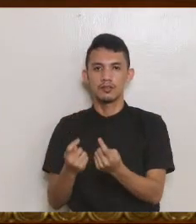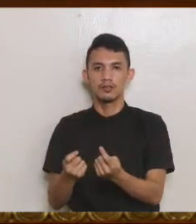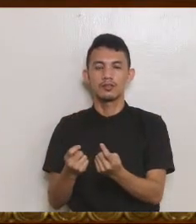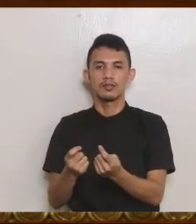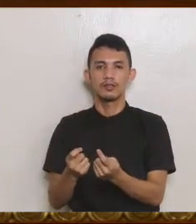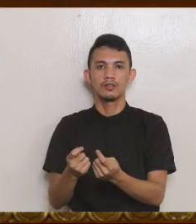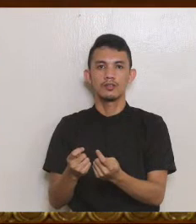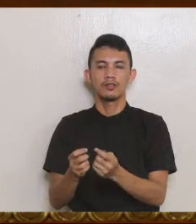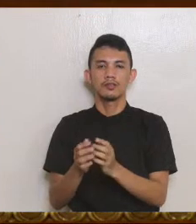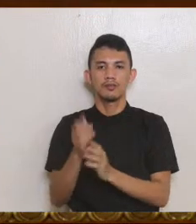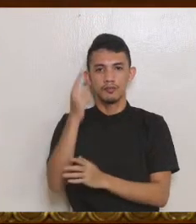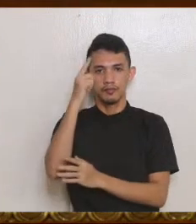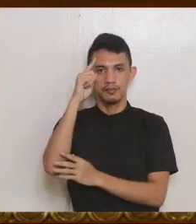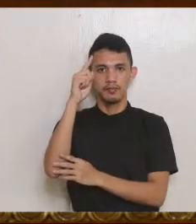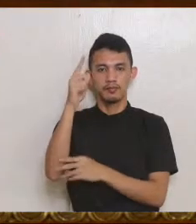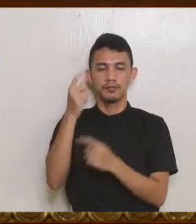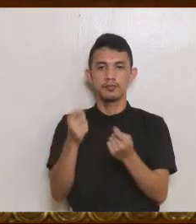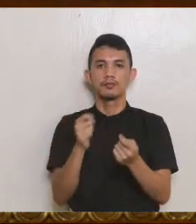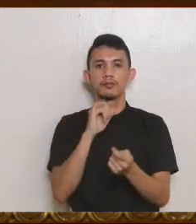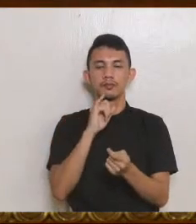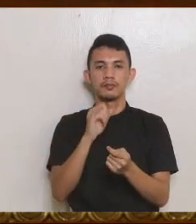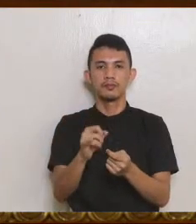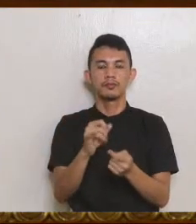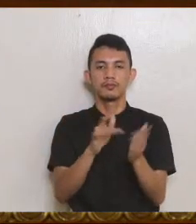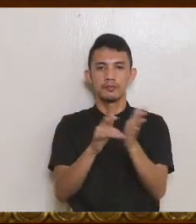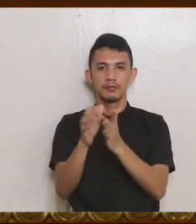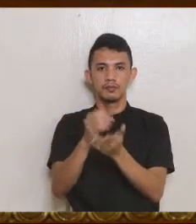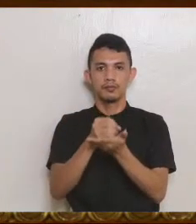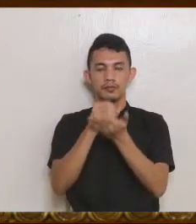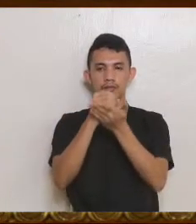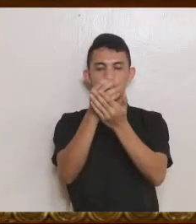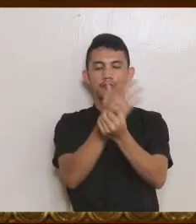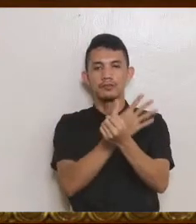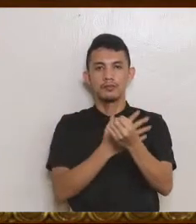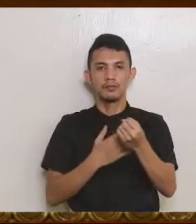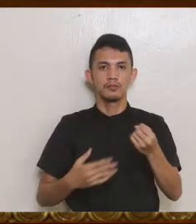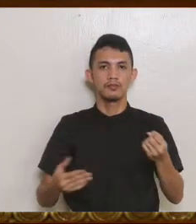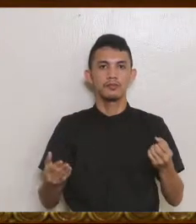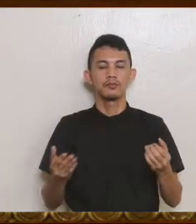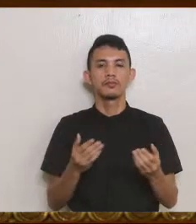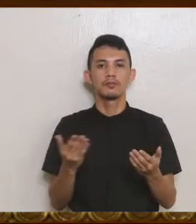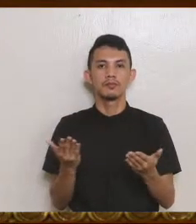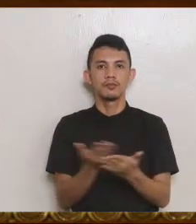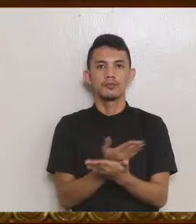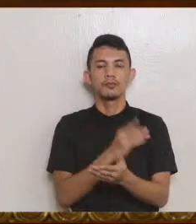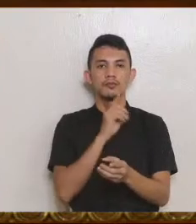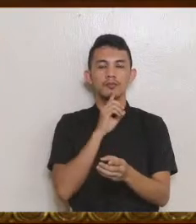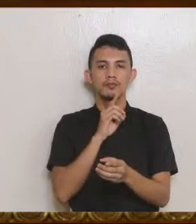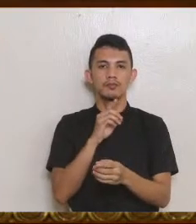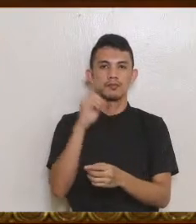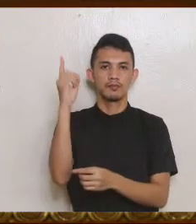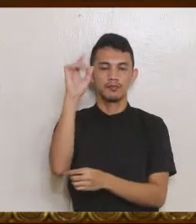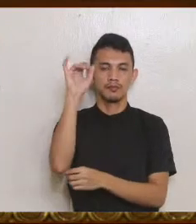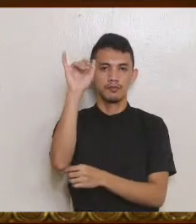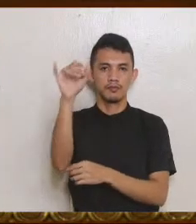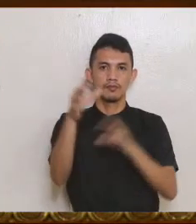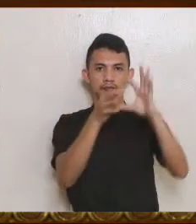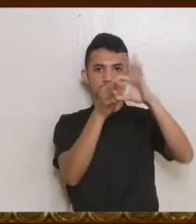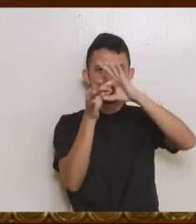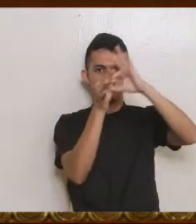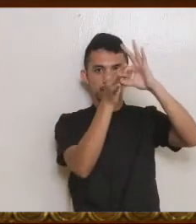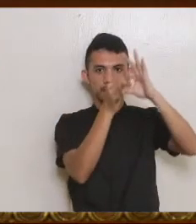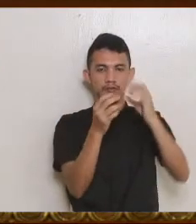ini. Kay kini maong kalis sa akong dugo sa bagong tunhay nga kasabutan. Dugo nga iula